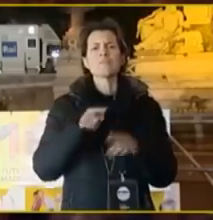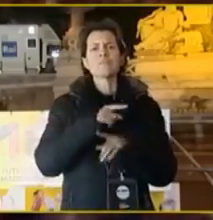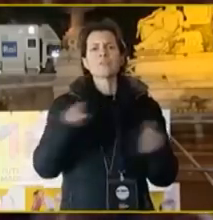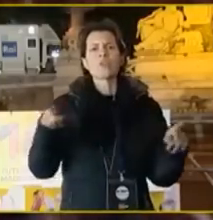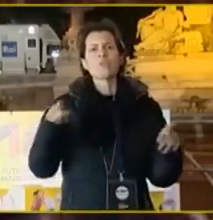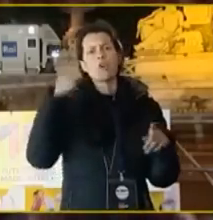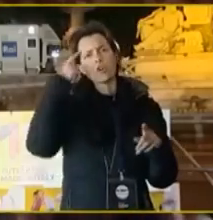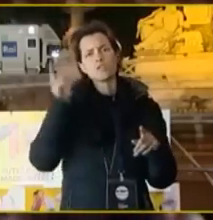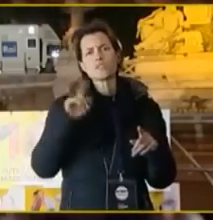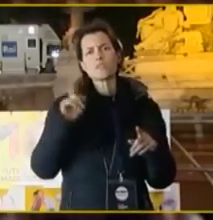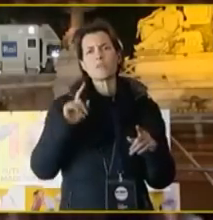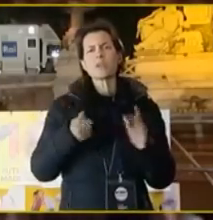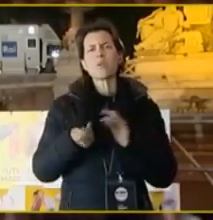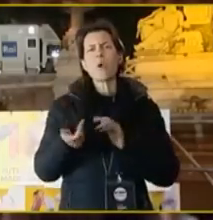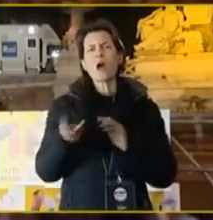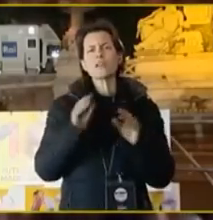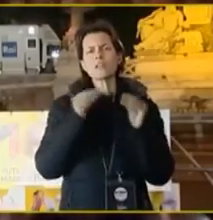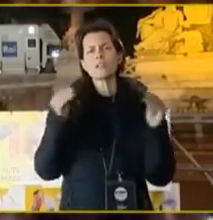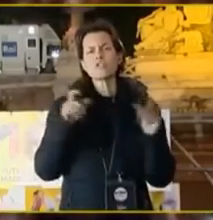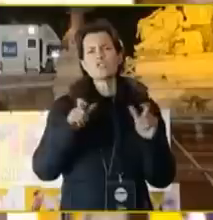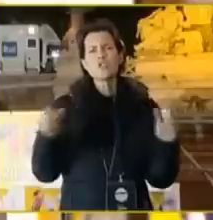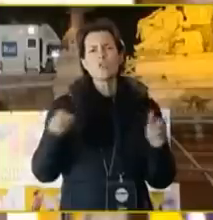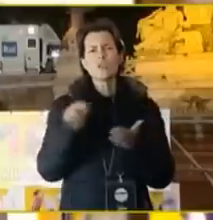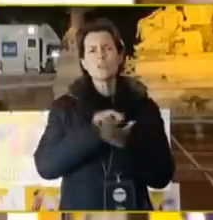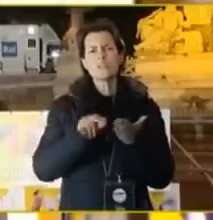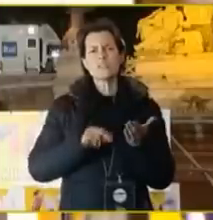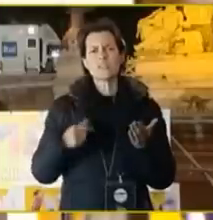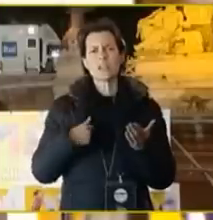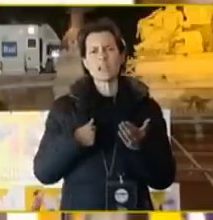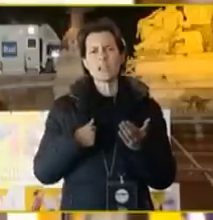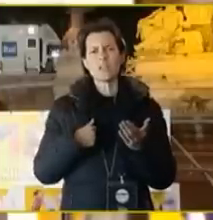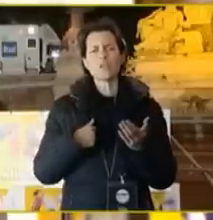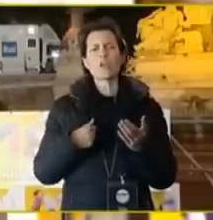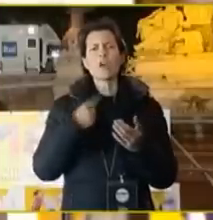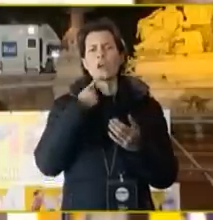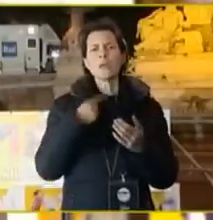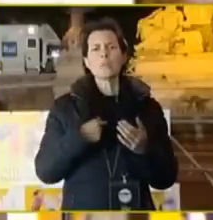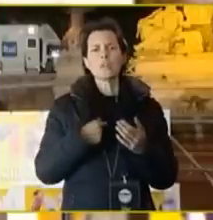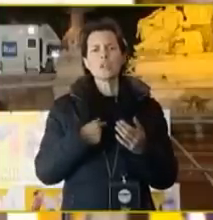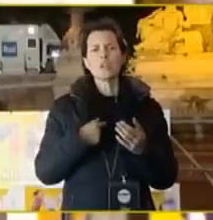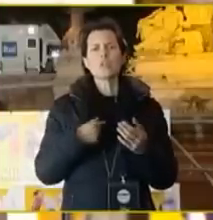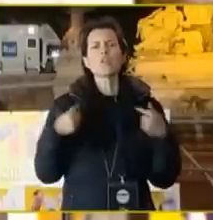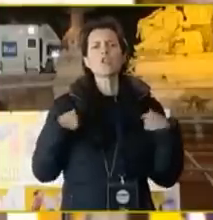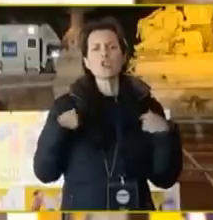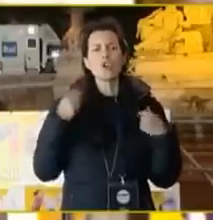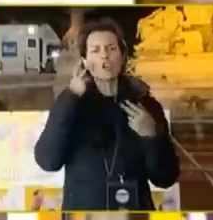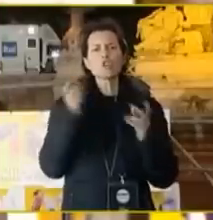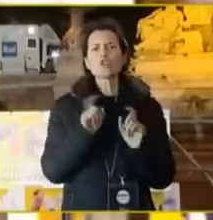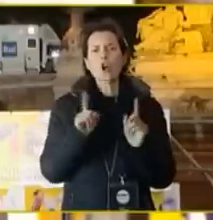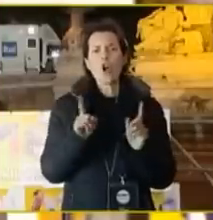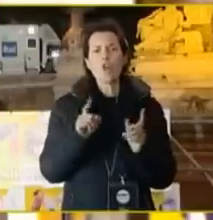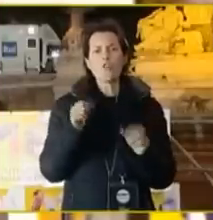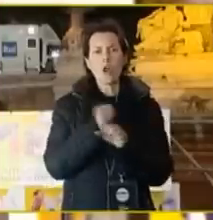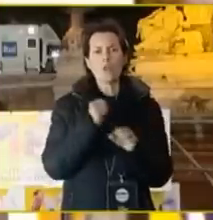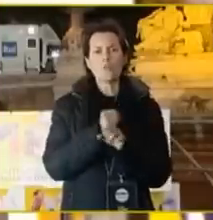quanti ragazzi mi scrivono e mi dicono: Luigi, ma vuoi vedere che sono io un incapace a non trovare lavoro, visto che i TG ogni